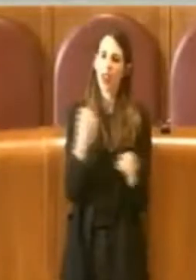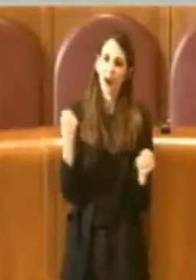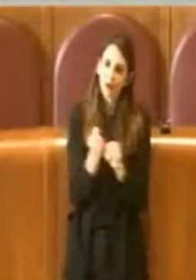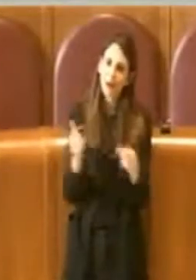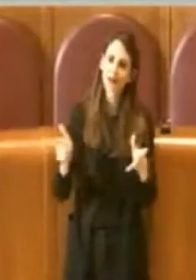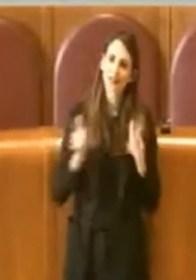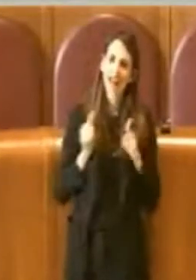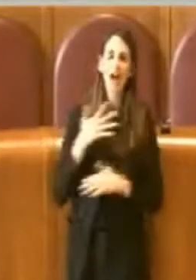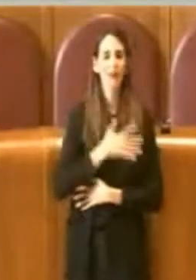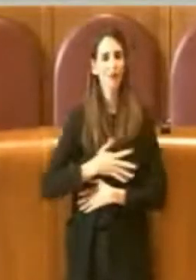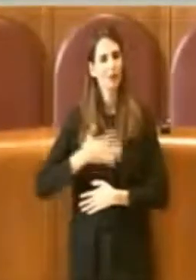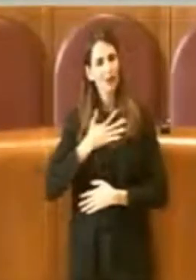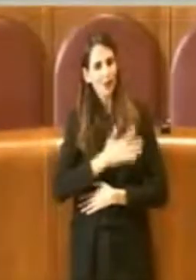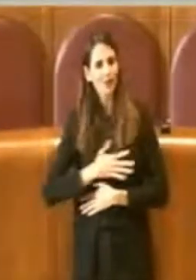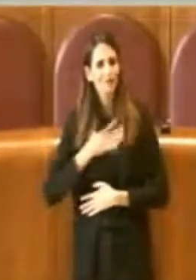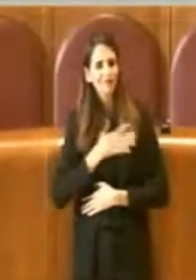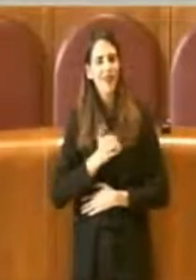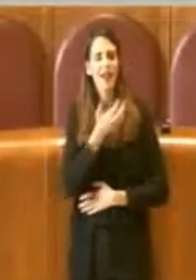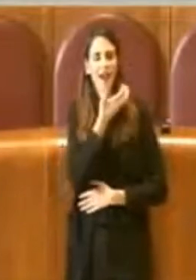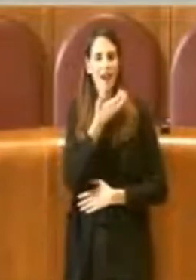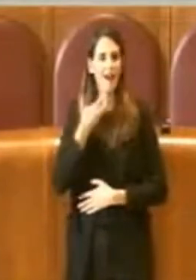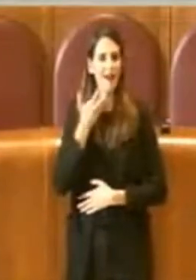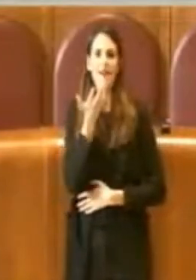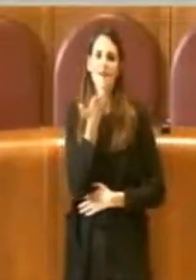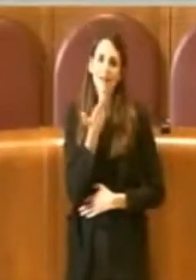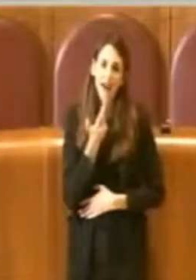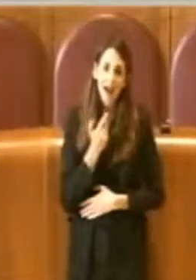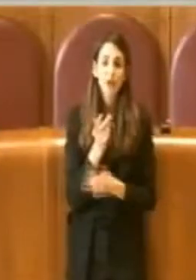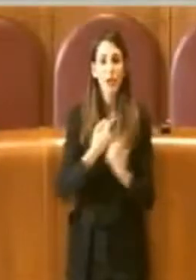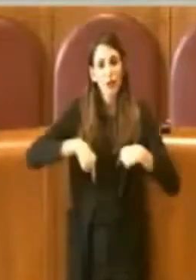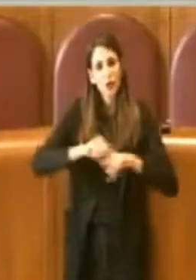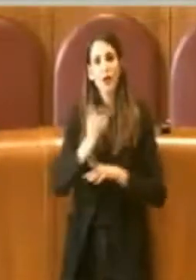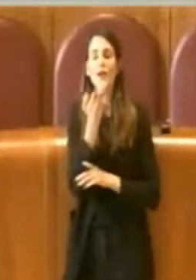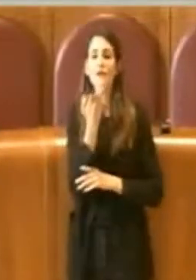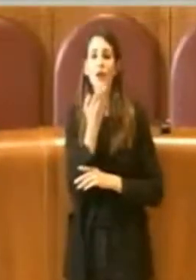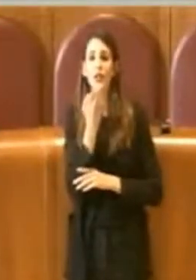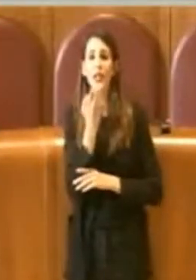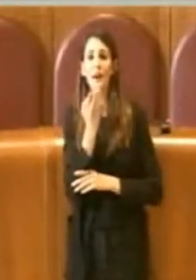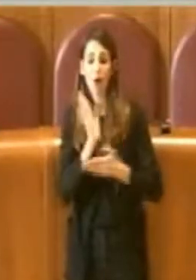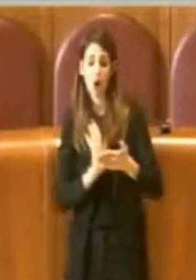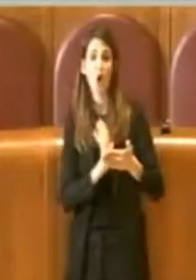soddisfazione, abbiamo il dovere di superarli questi ostacoli per il bene della collettività. Grazie.